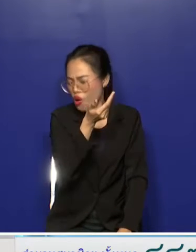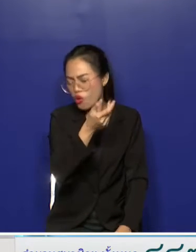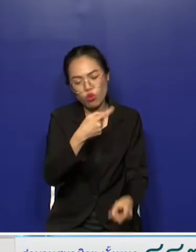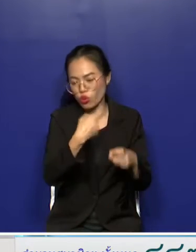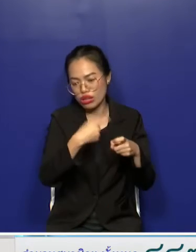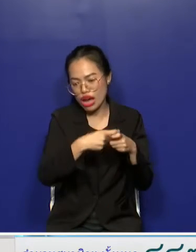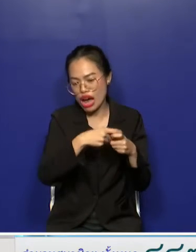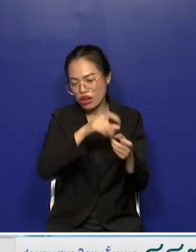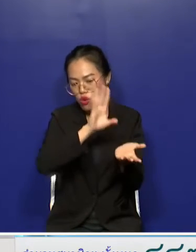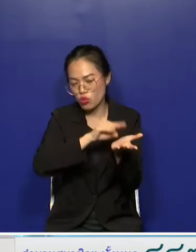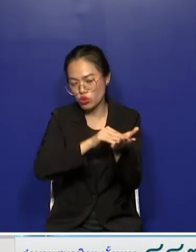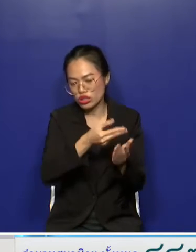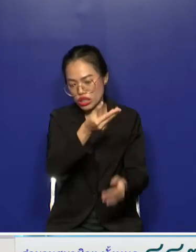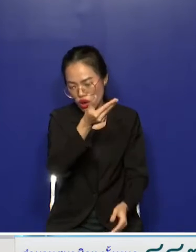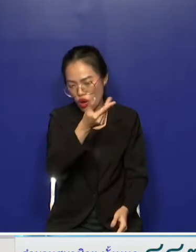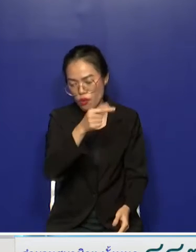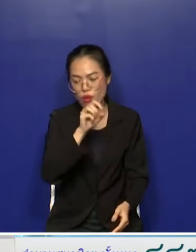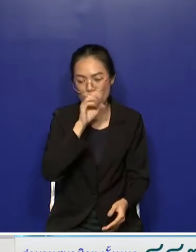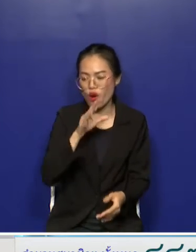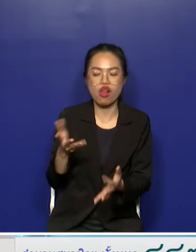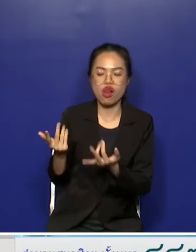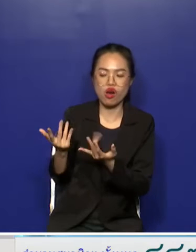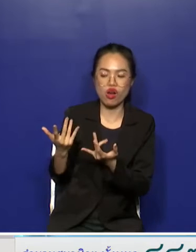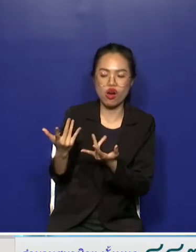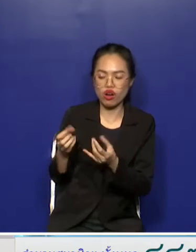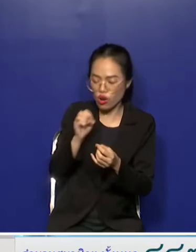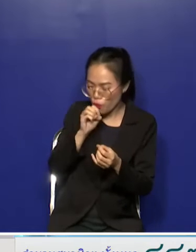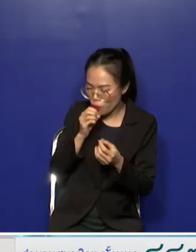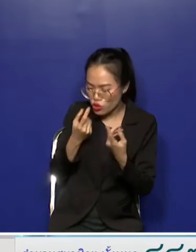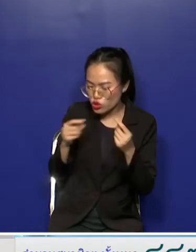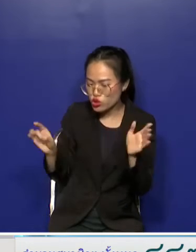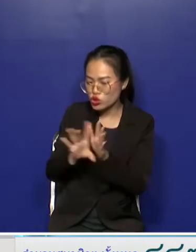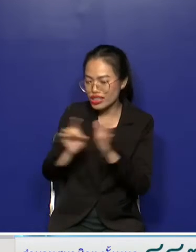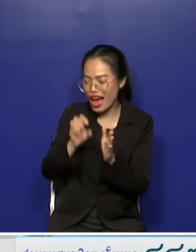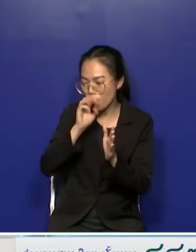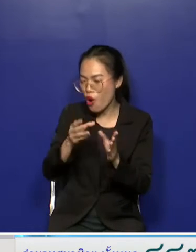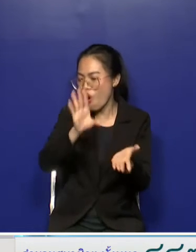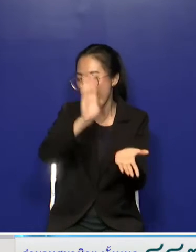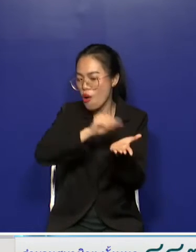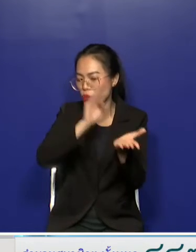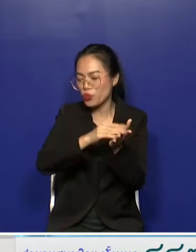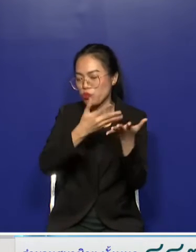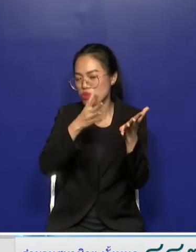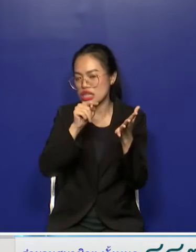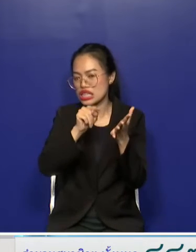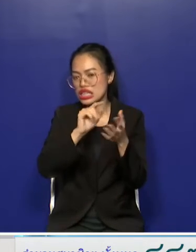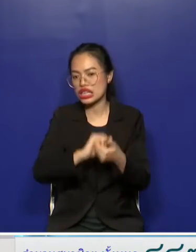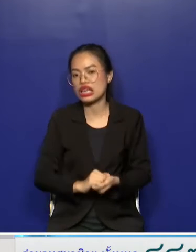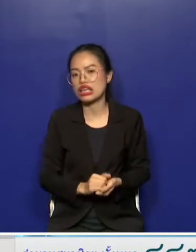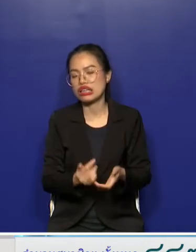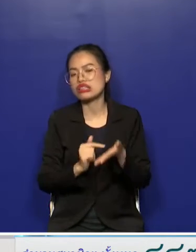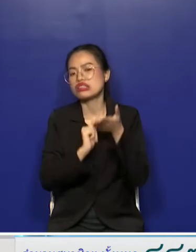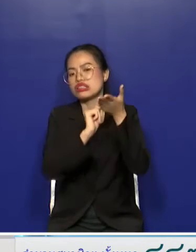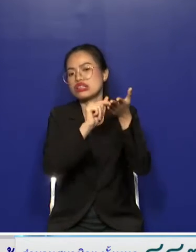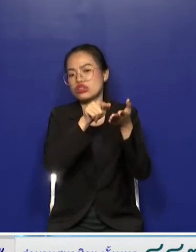ั แลวก็ขอไม่ได้ผัดวนประกพุงจนบอกว่า ไม่มีแล้วครับขออนุญาิเสนอไปเลยนะครัท่านทำให้คะแนน